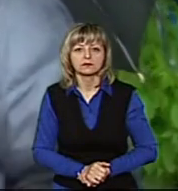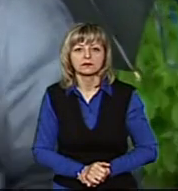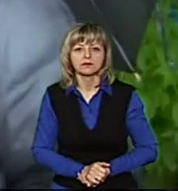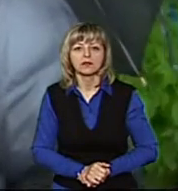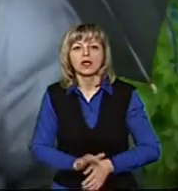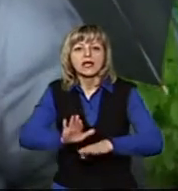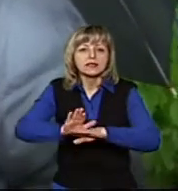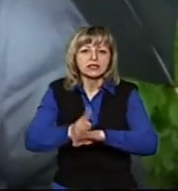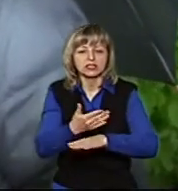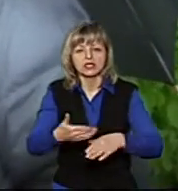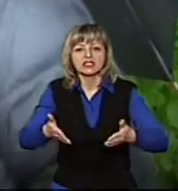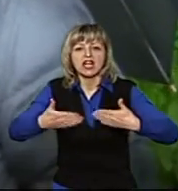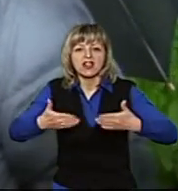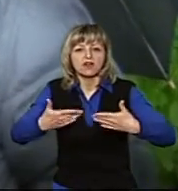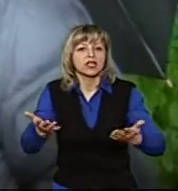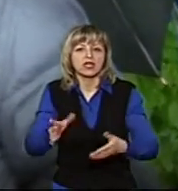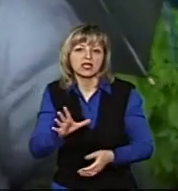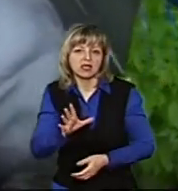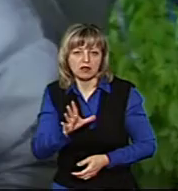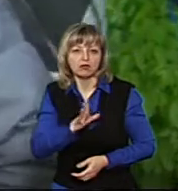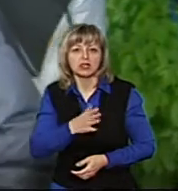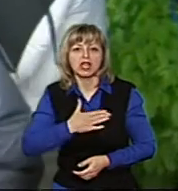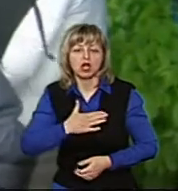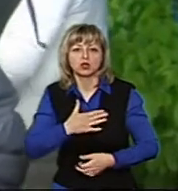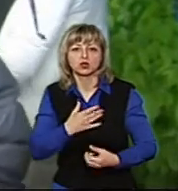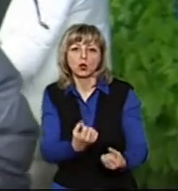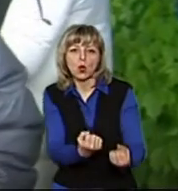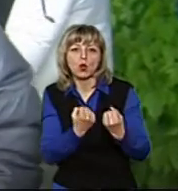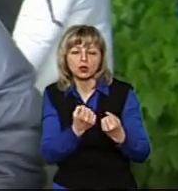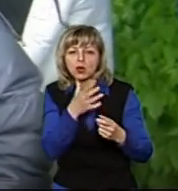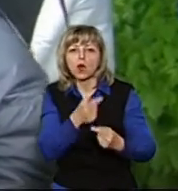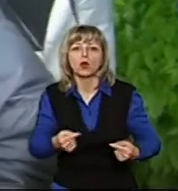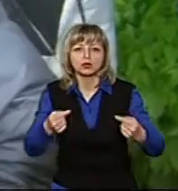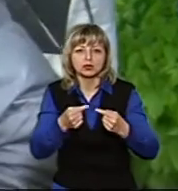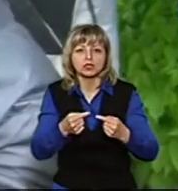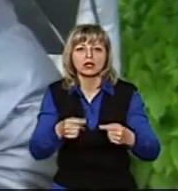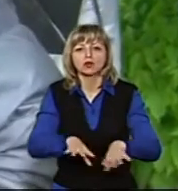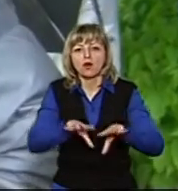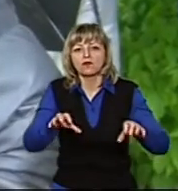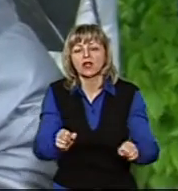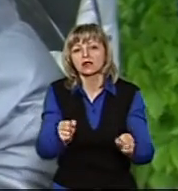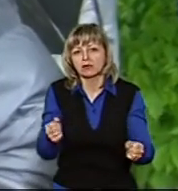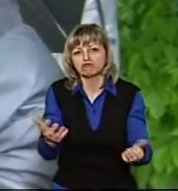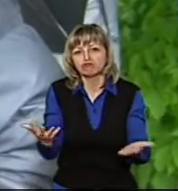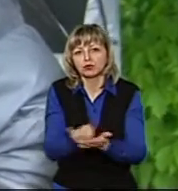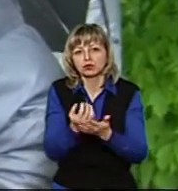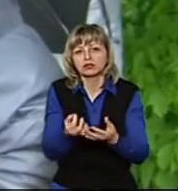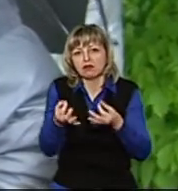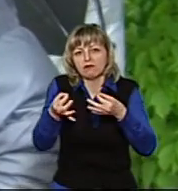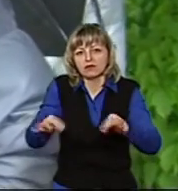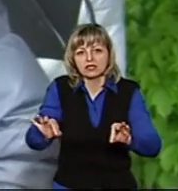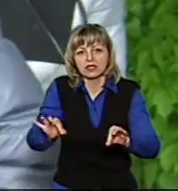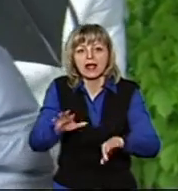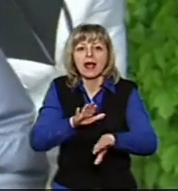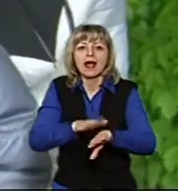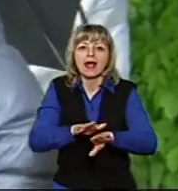Зрізали ворота, які були атрибутом нашої охорони. Тим час і одночасно, значить, влада, виходить, відкрила ліву частину нашого